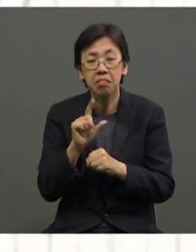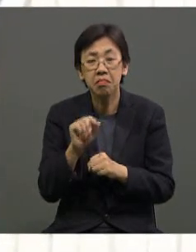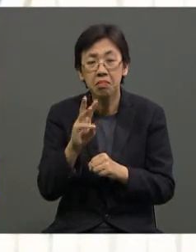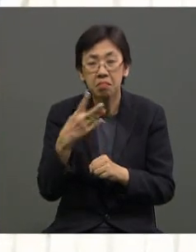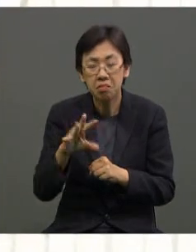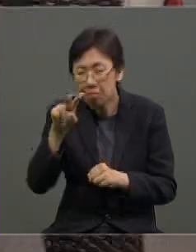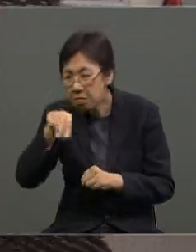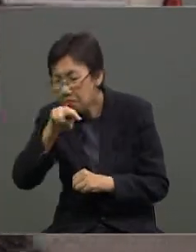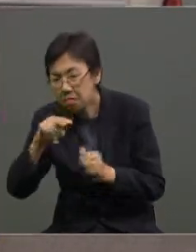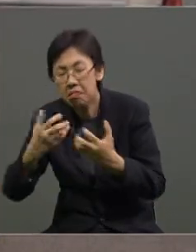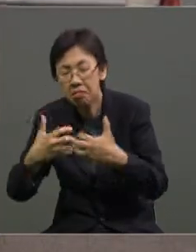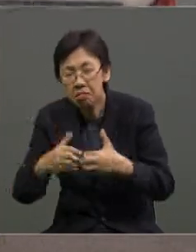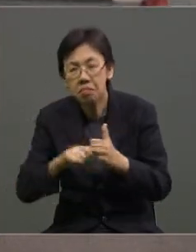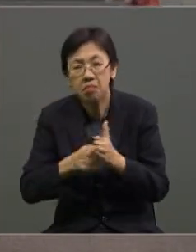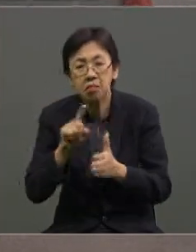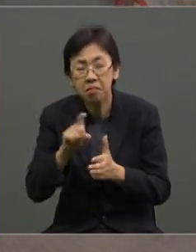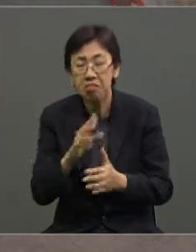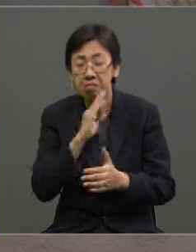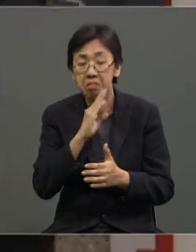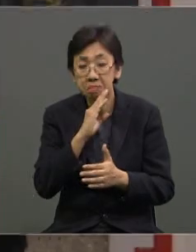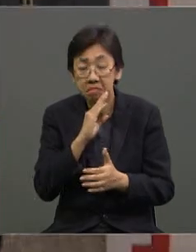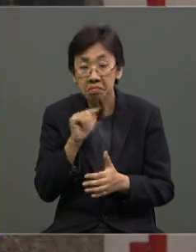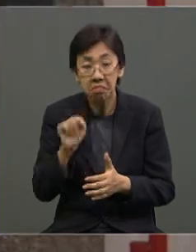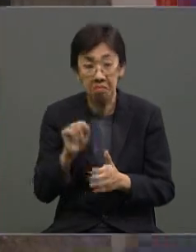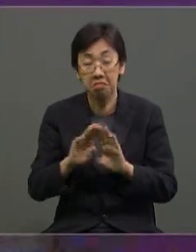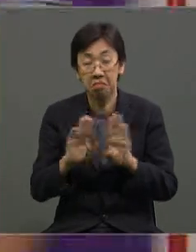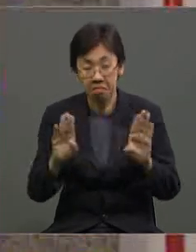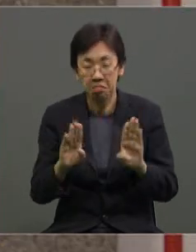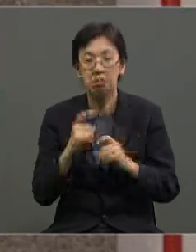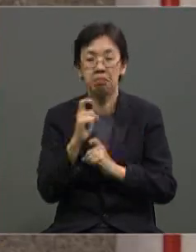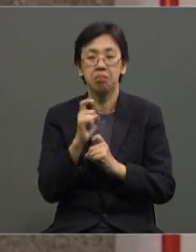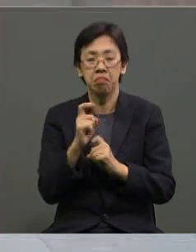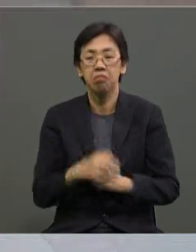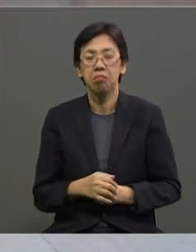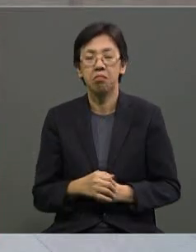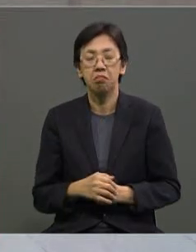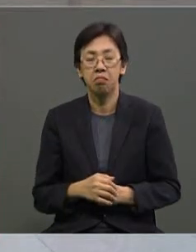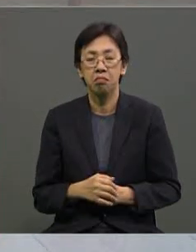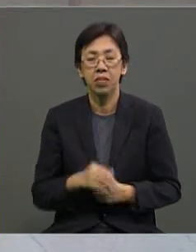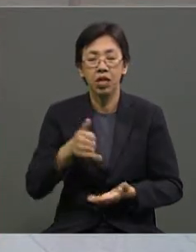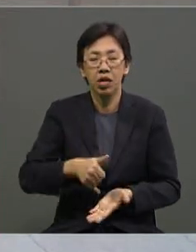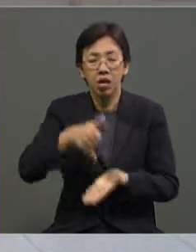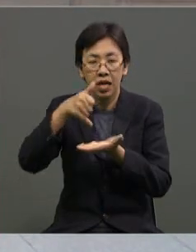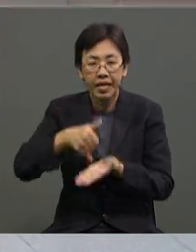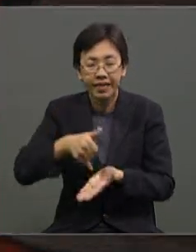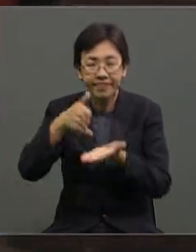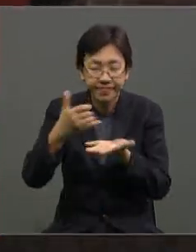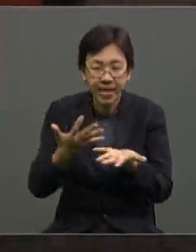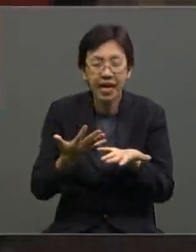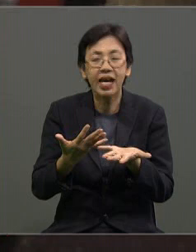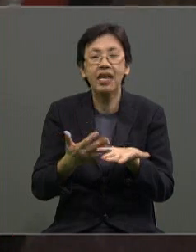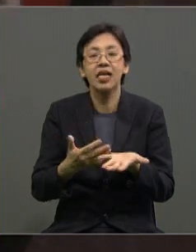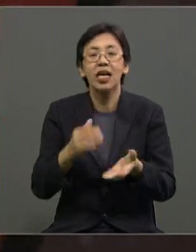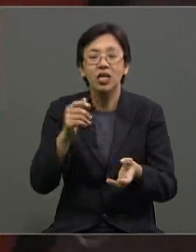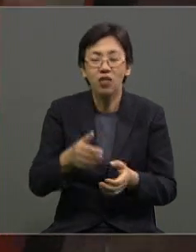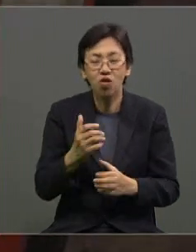ารถหาอะไรได้และถ้าเปิดในช่วงเทศกาลเนี่ยก็อาจเป็นอันตรายส่วนลิฟต์และระบบสาธารณูปโภคทั้งจุด